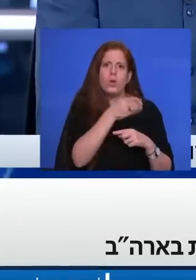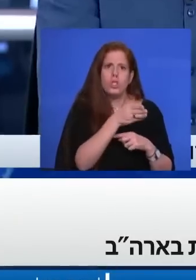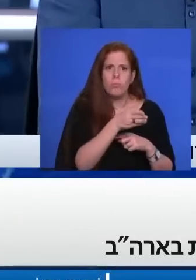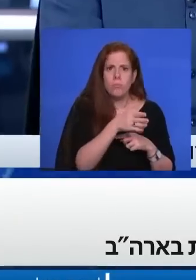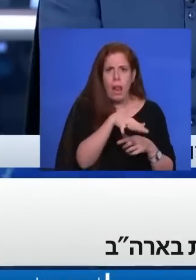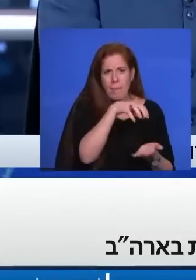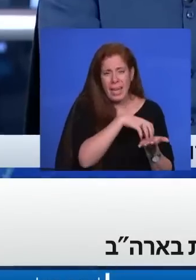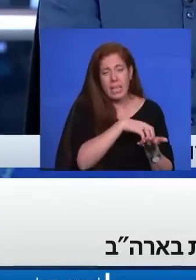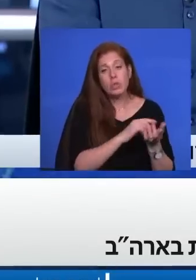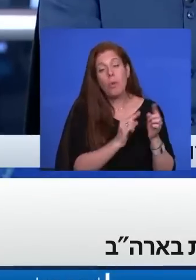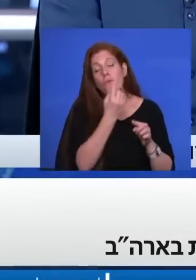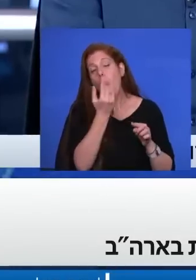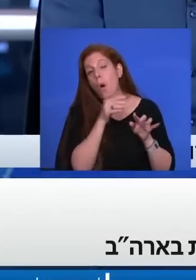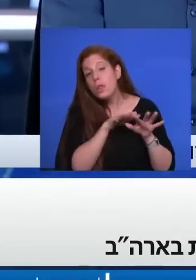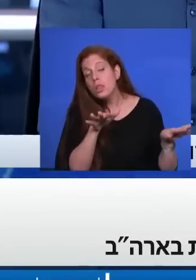היו נחשבות